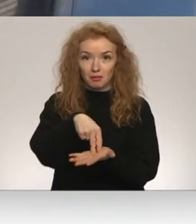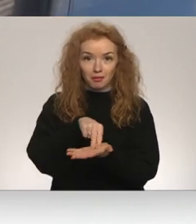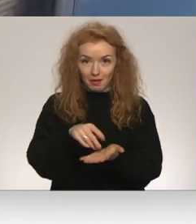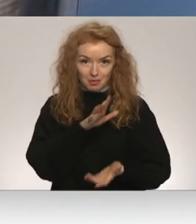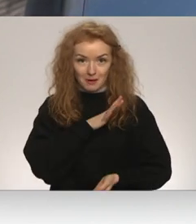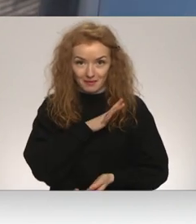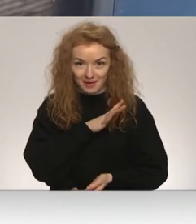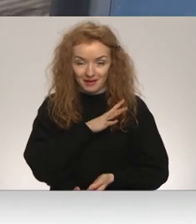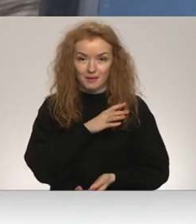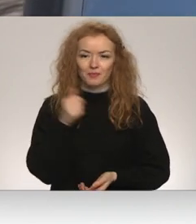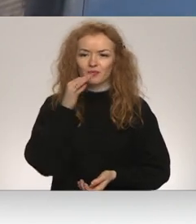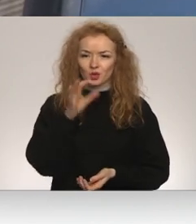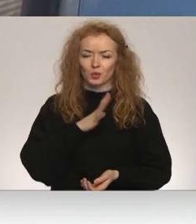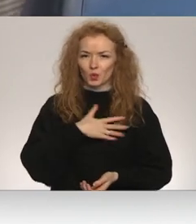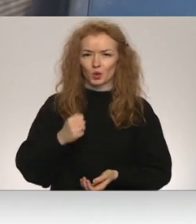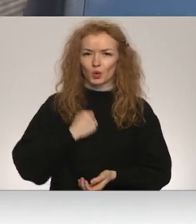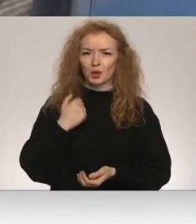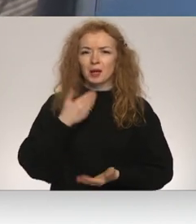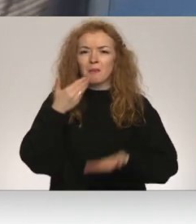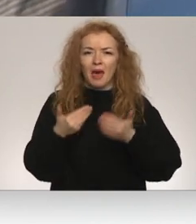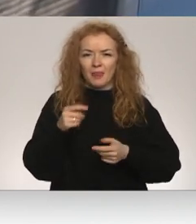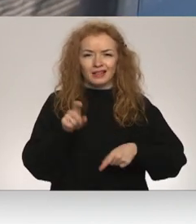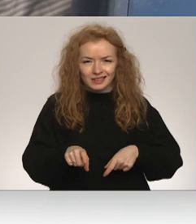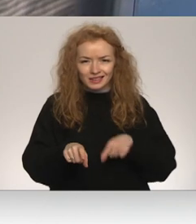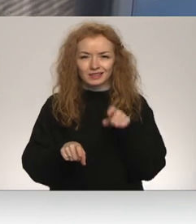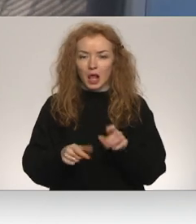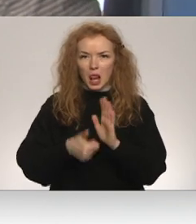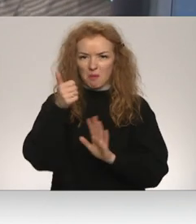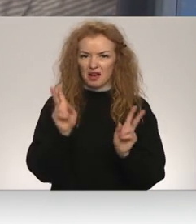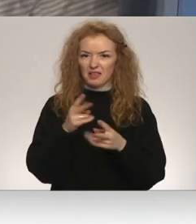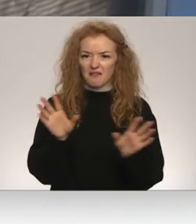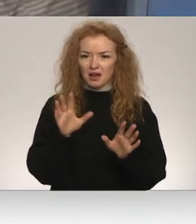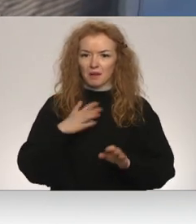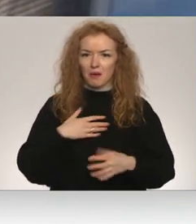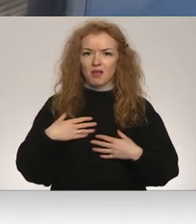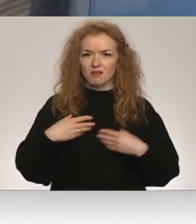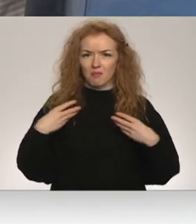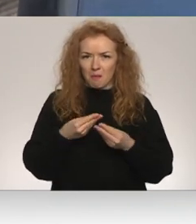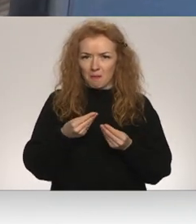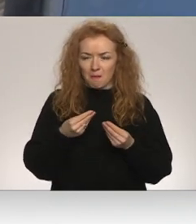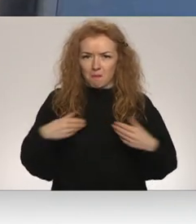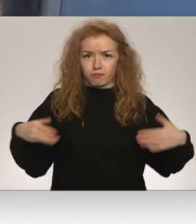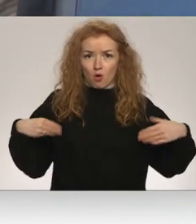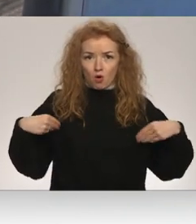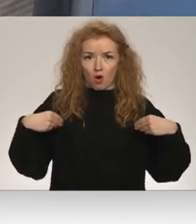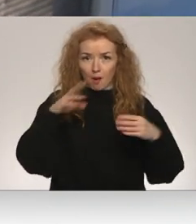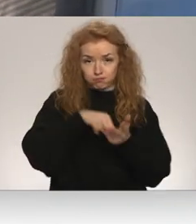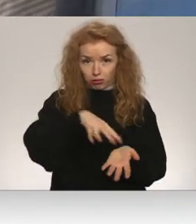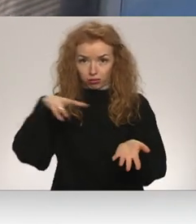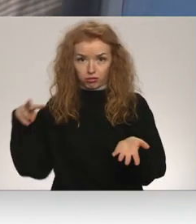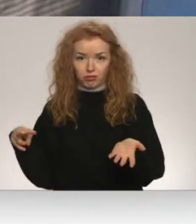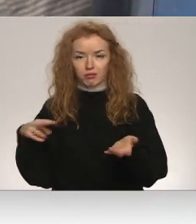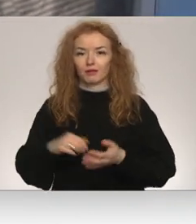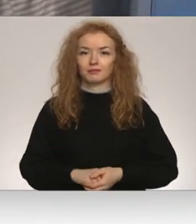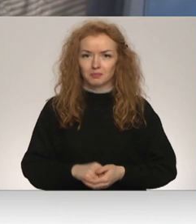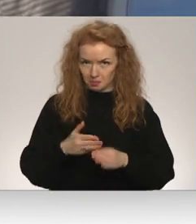nevarēja? Nu, tur bija tā kā bijis, tur mazliet mēģināju paiet, bet es sapratu, ka labāk nevajag. Man tā jaka arī tāda paplata, un es sapratu, ka man neaizpūš projām tikai.